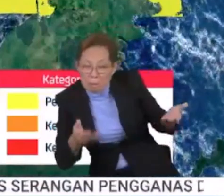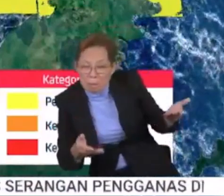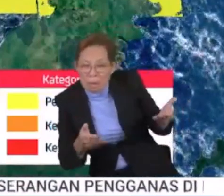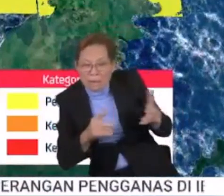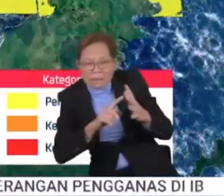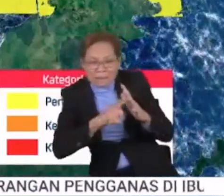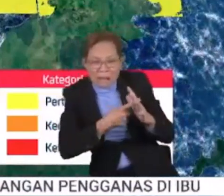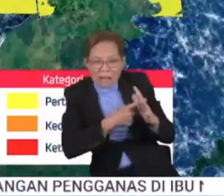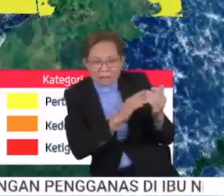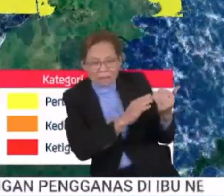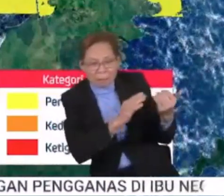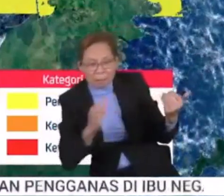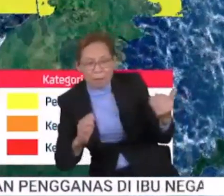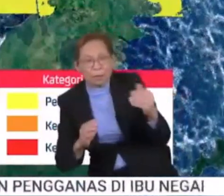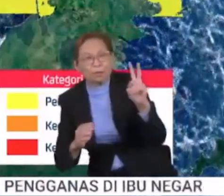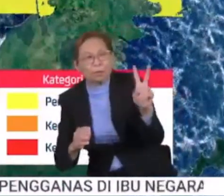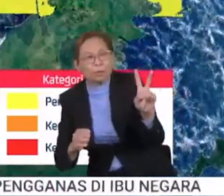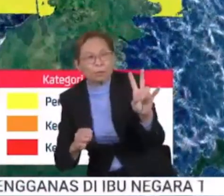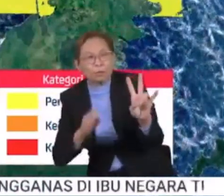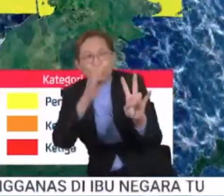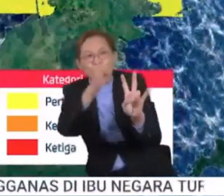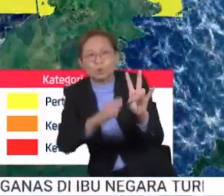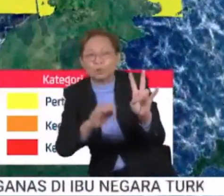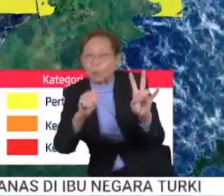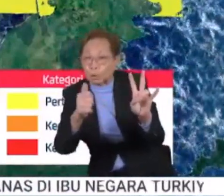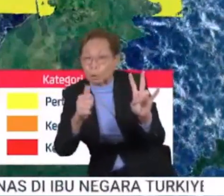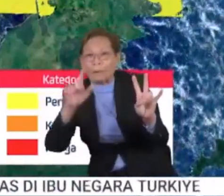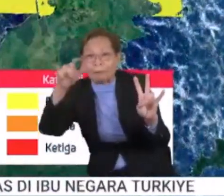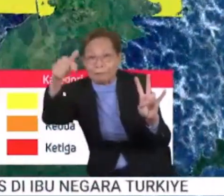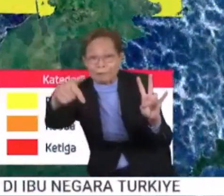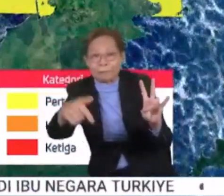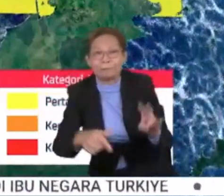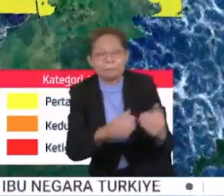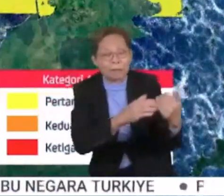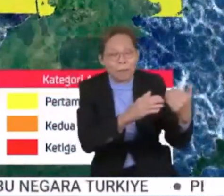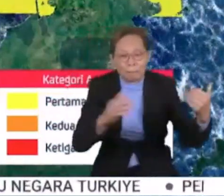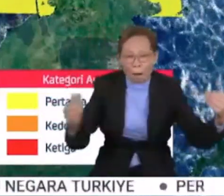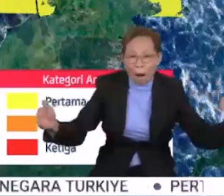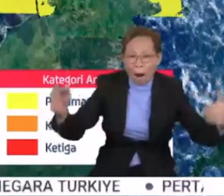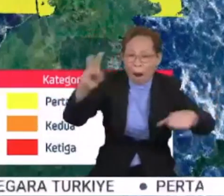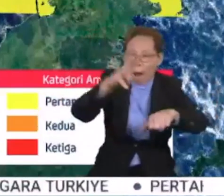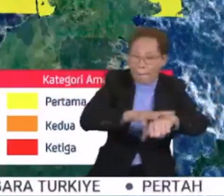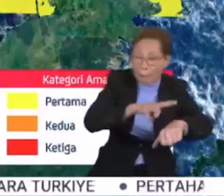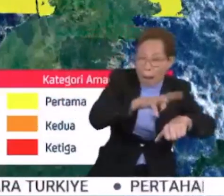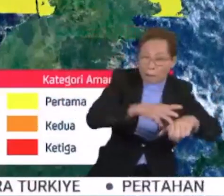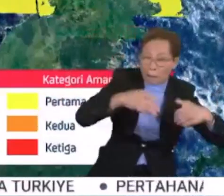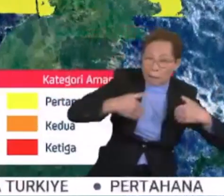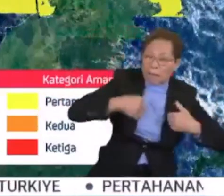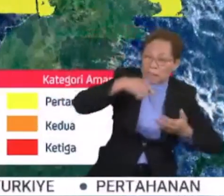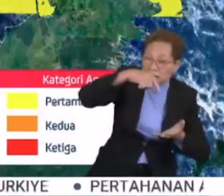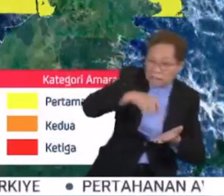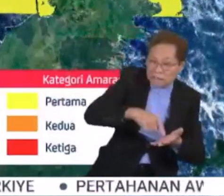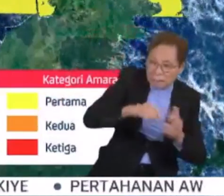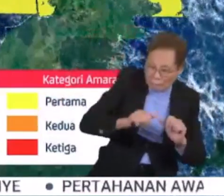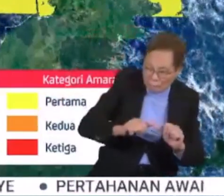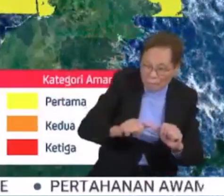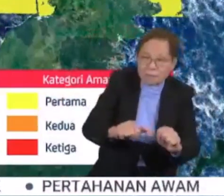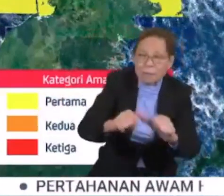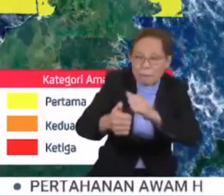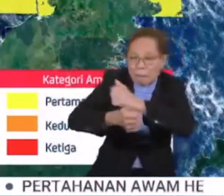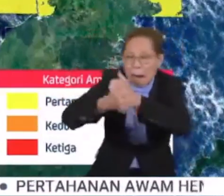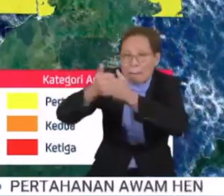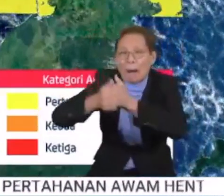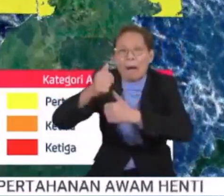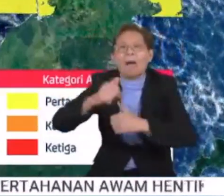akan berkuat kuasa sehingga 27 Oktober nanti. Di sepanjang tempoh amaran berkuat kuasa, keadaan ini masih lagi